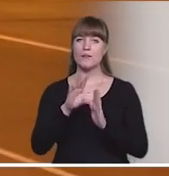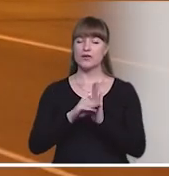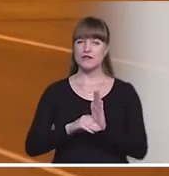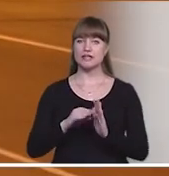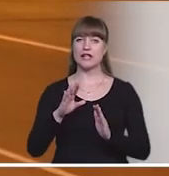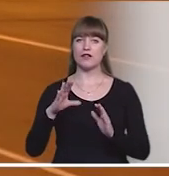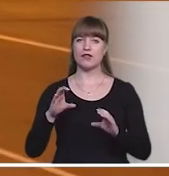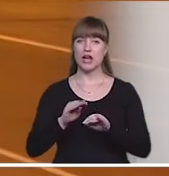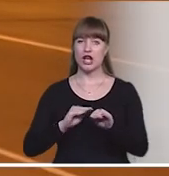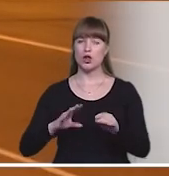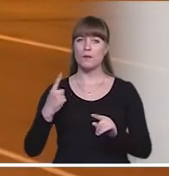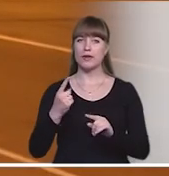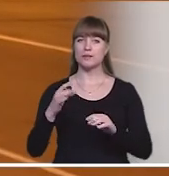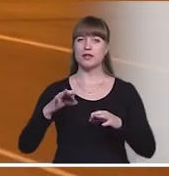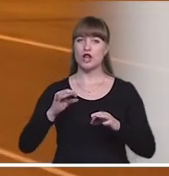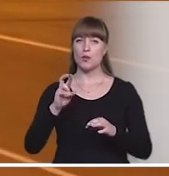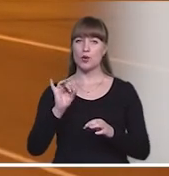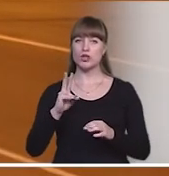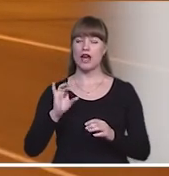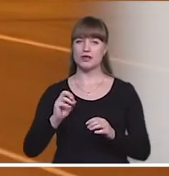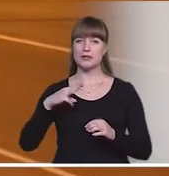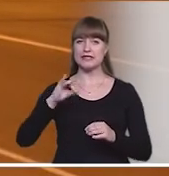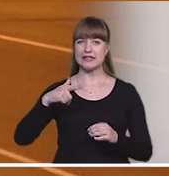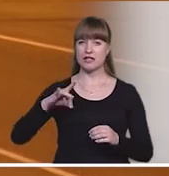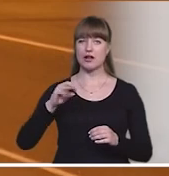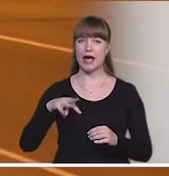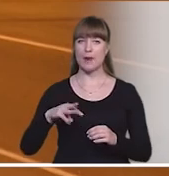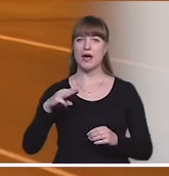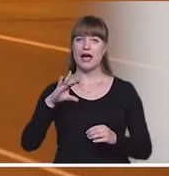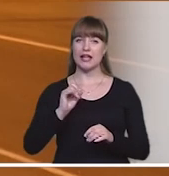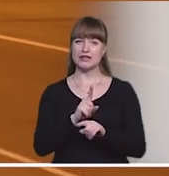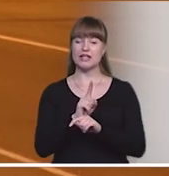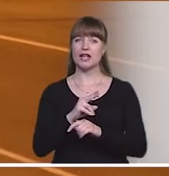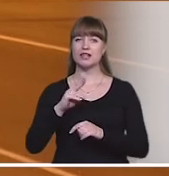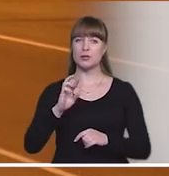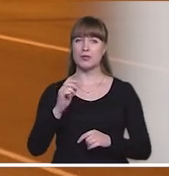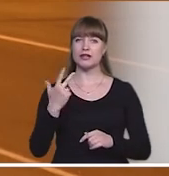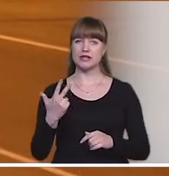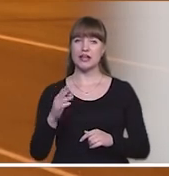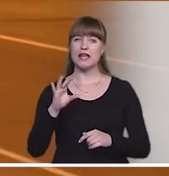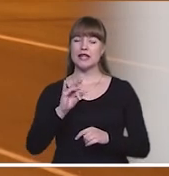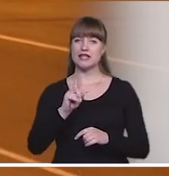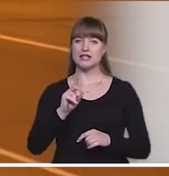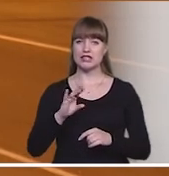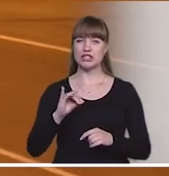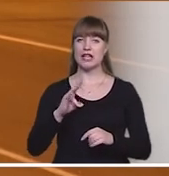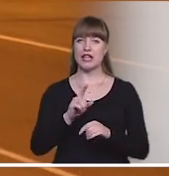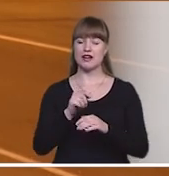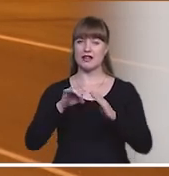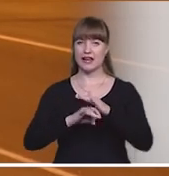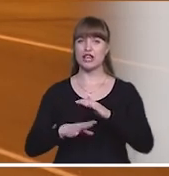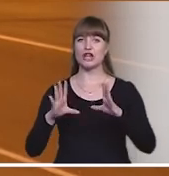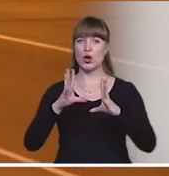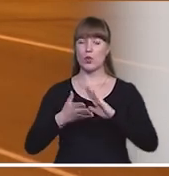механизированной колонны по городу впервые едут бронеавтомобиль «Тигр-М», танк Т-72Б3 и зенитно-ракетный комплекс С-400